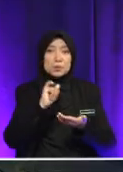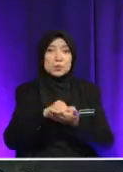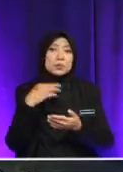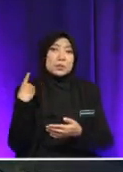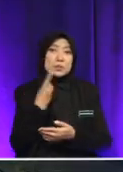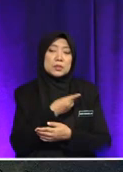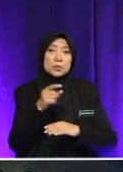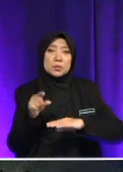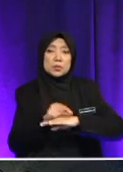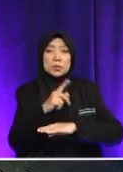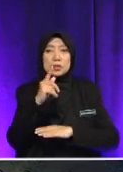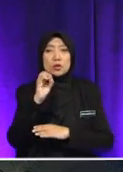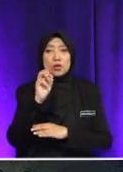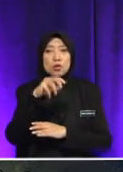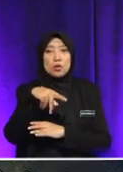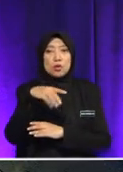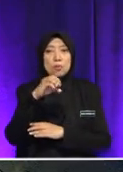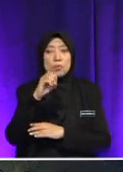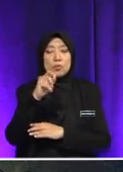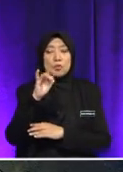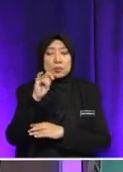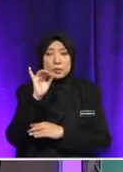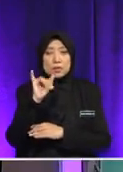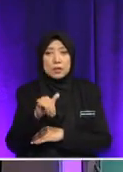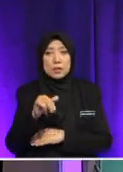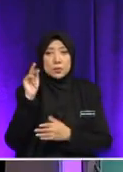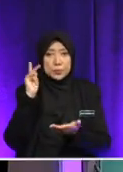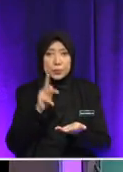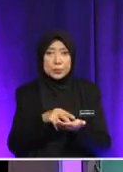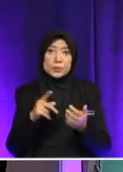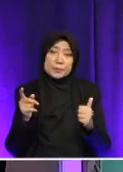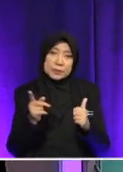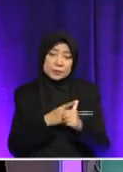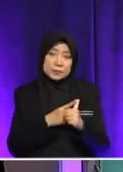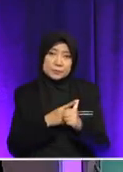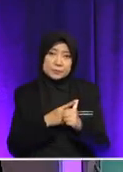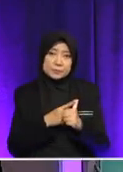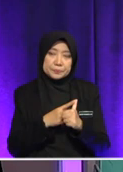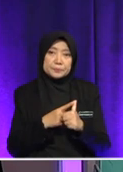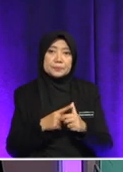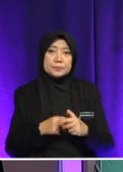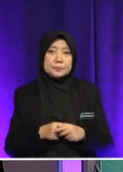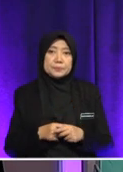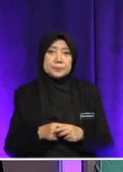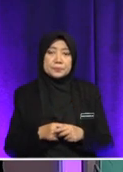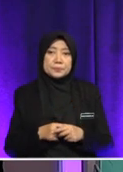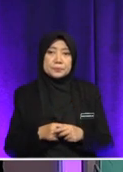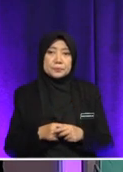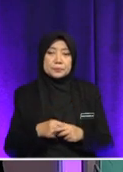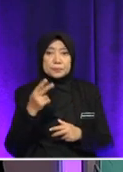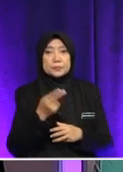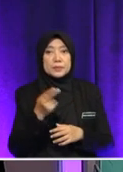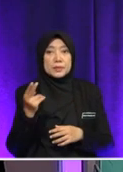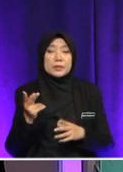kita ada konkrit yang diperkukut so ini yang pertama adalah bahan komposit yang pertama Oke kita tengok bahan